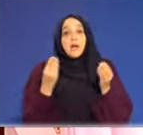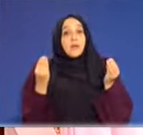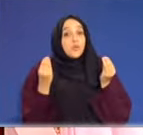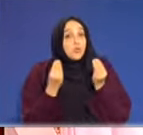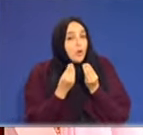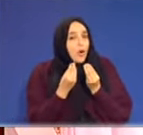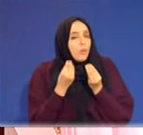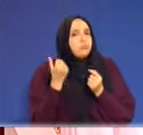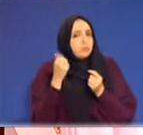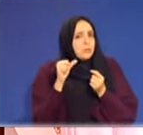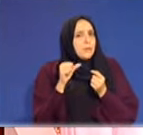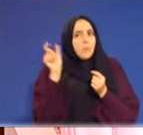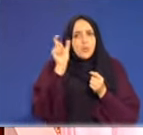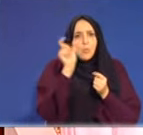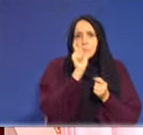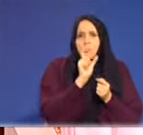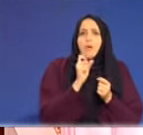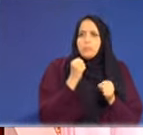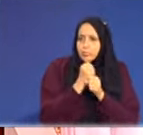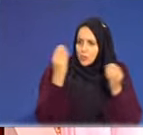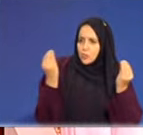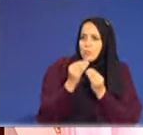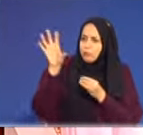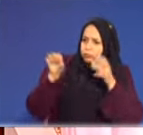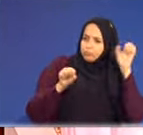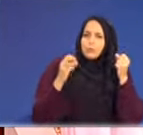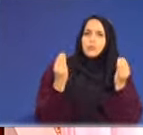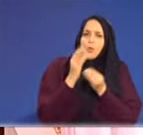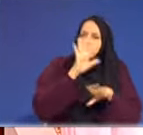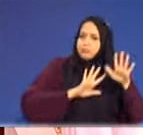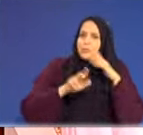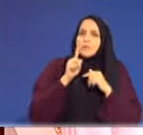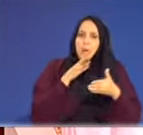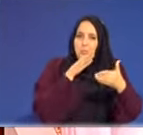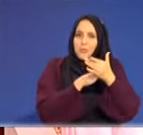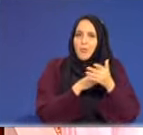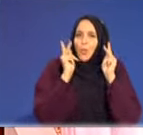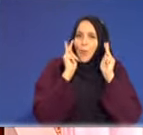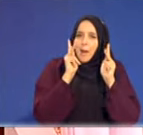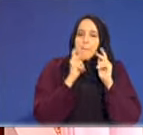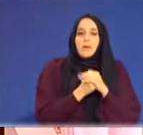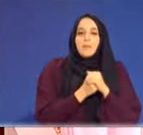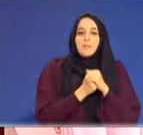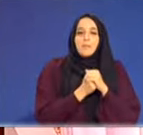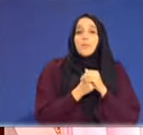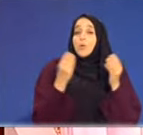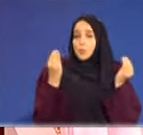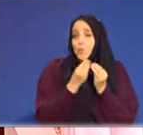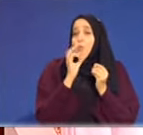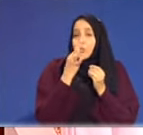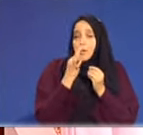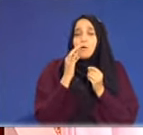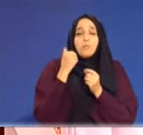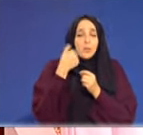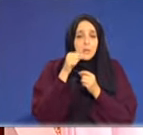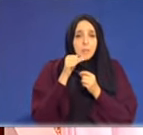بين المسلمين، مقصد شريف، غاية كبرى. الصلح جائز